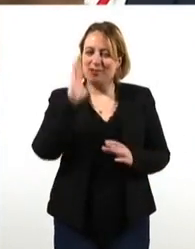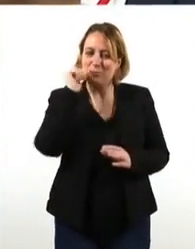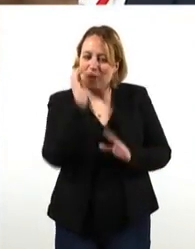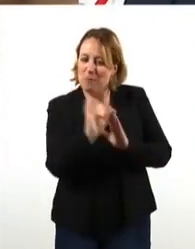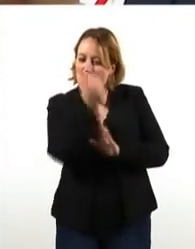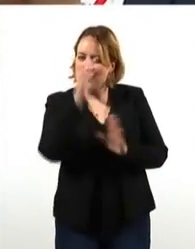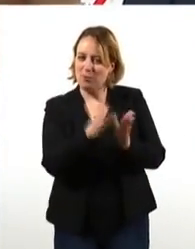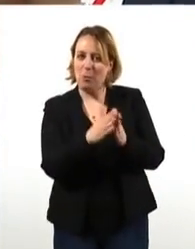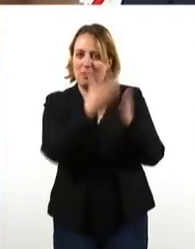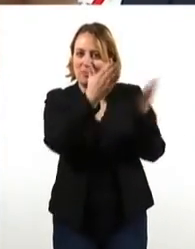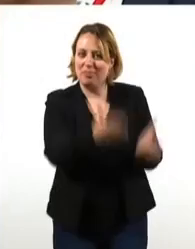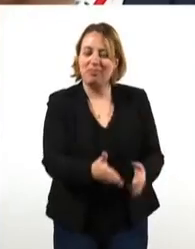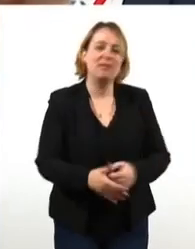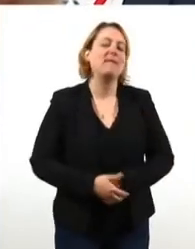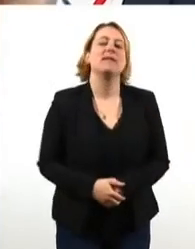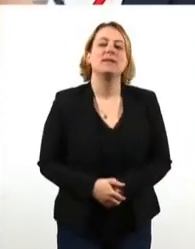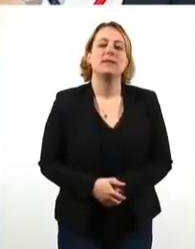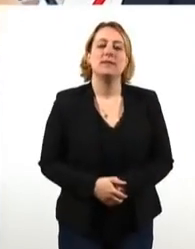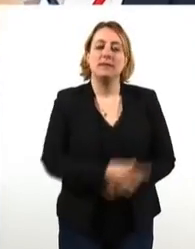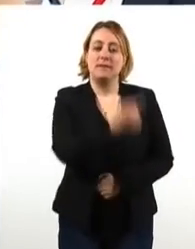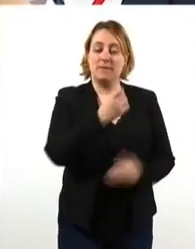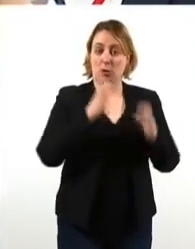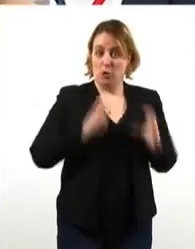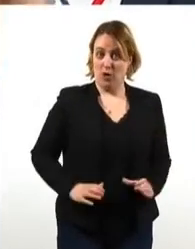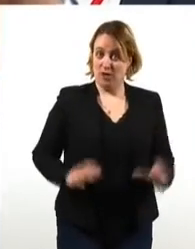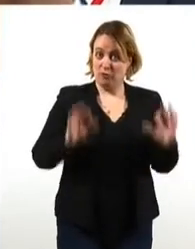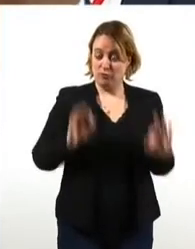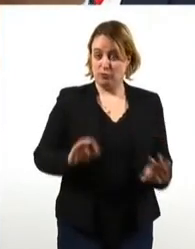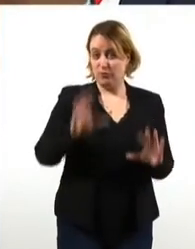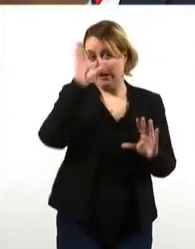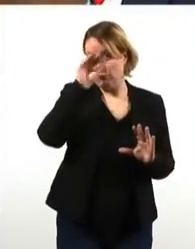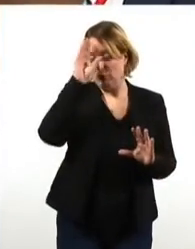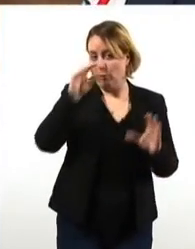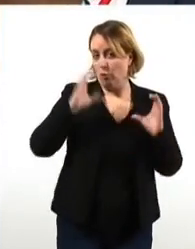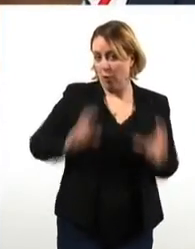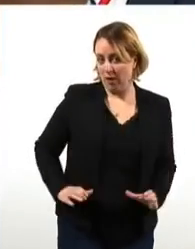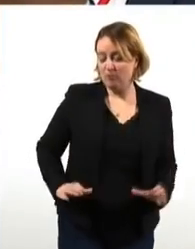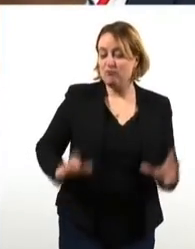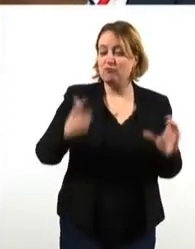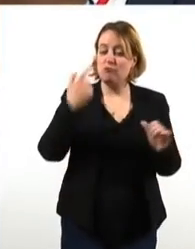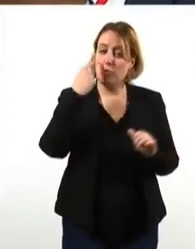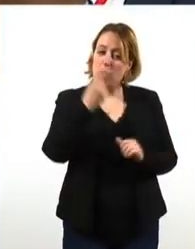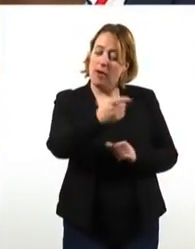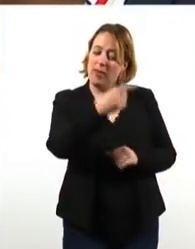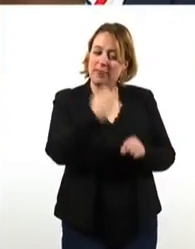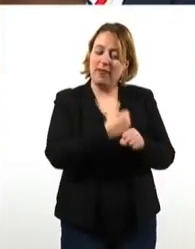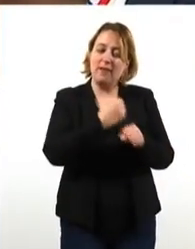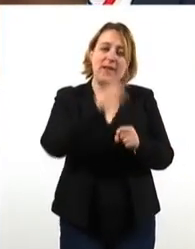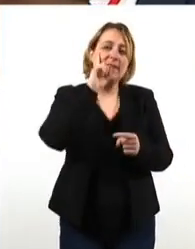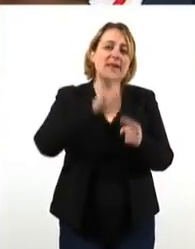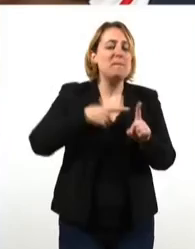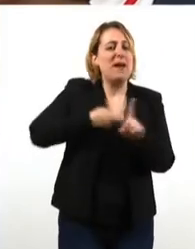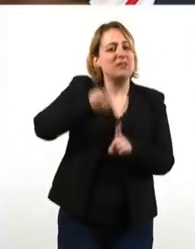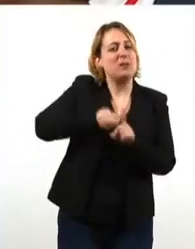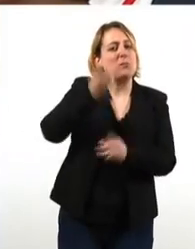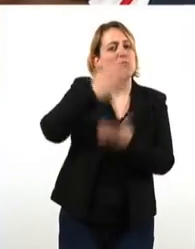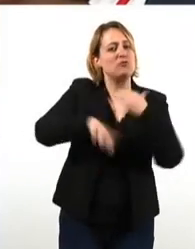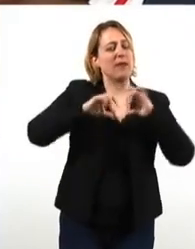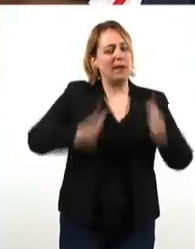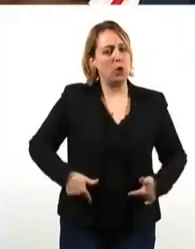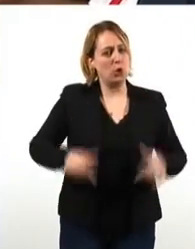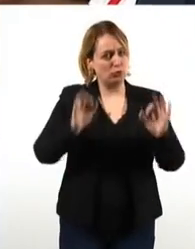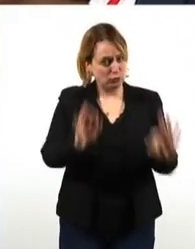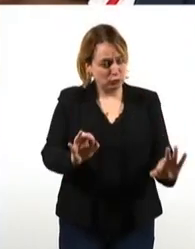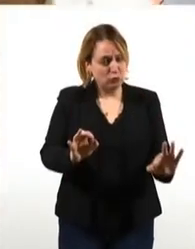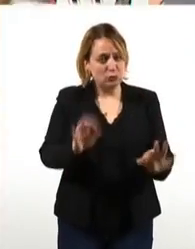départ. Tu es collégienne aujourd'hui et tu travailles pas mal sur les sujets de harcèlement à l'école. Je te laisse prendre